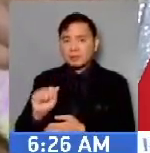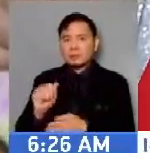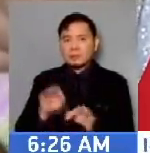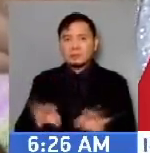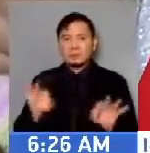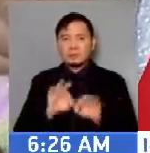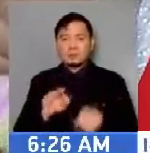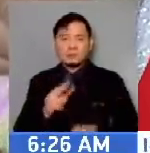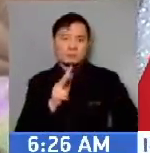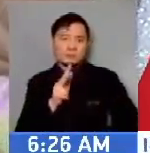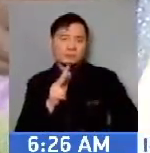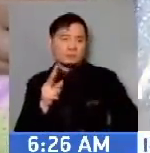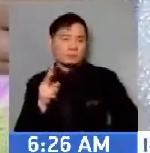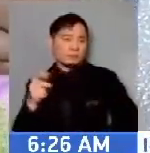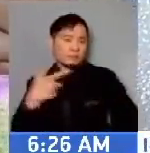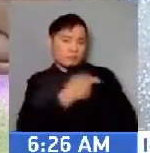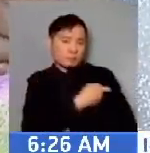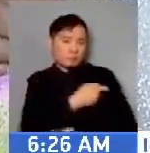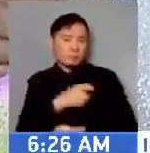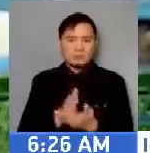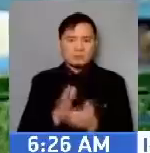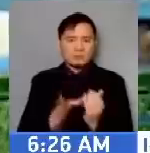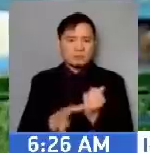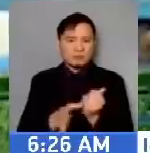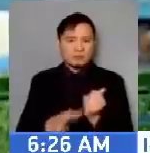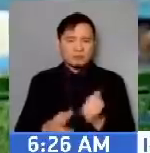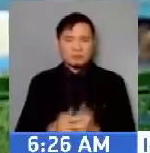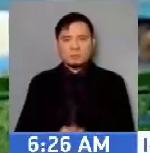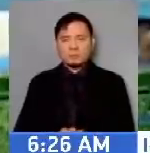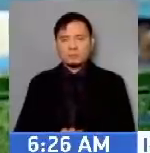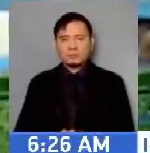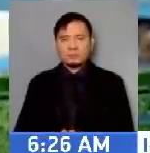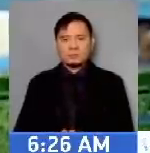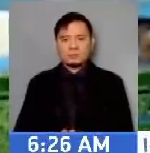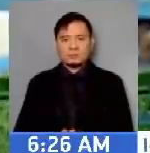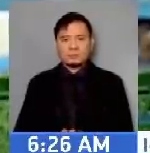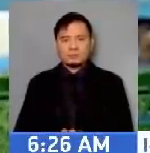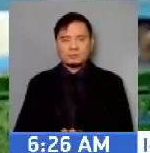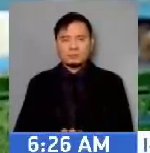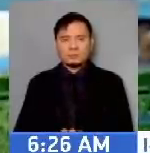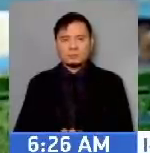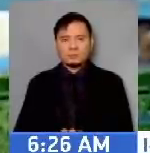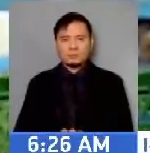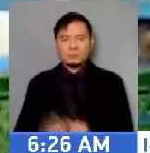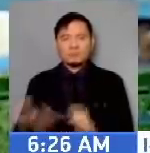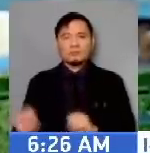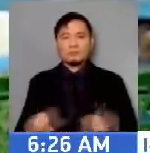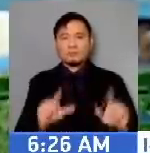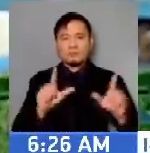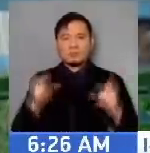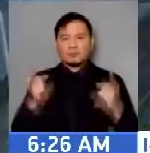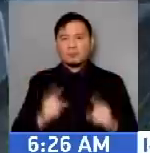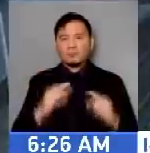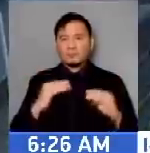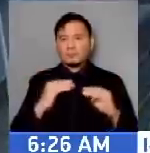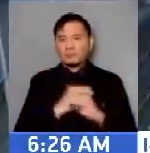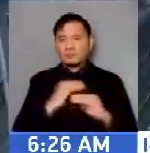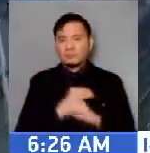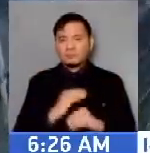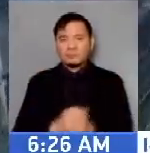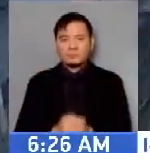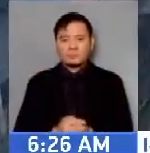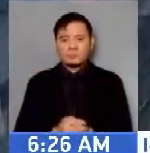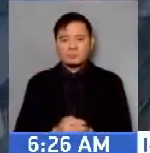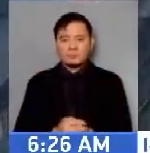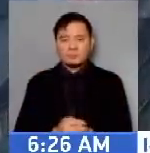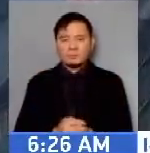rotavirus na nagdudulot ng diarrhea. Hatid naman po namin ang live na sitwasyon ng trapiko mula naman sa Himpapawid. Ito na ang